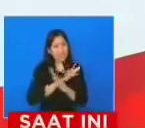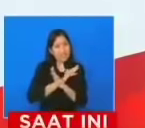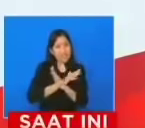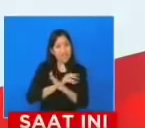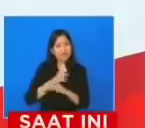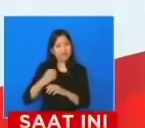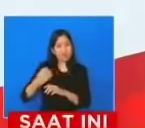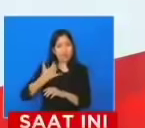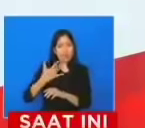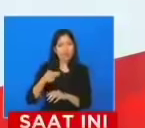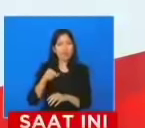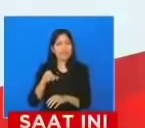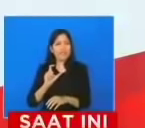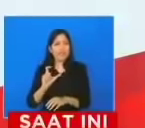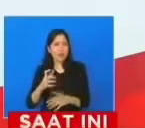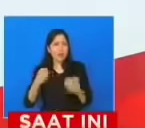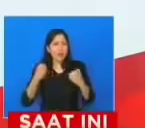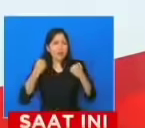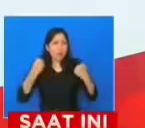ini diperkuat,